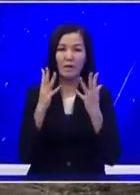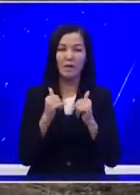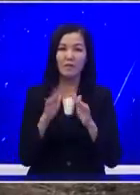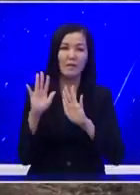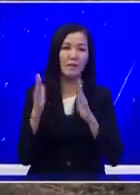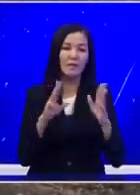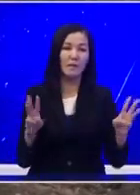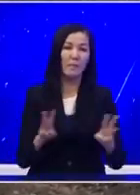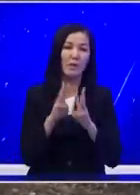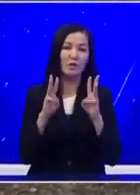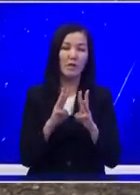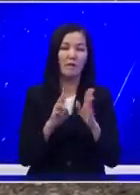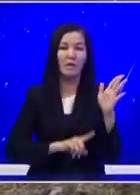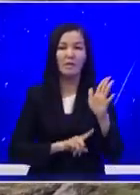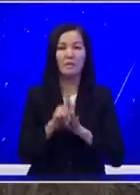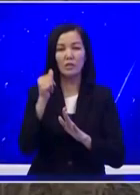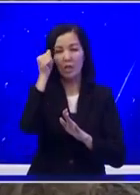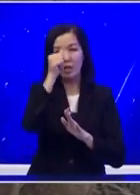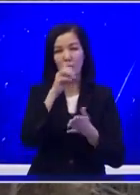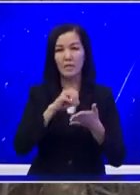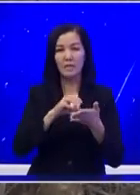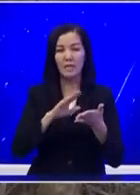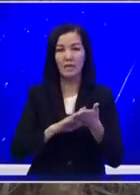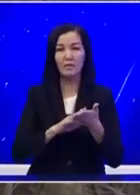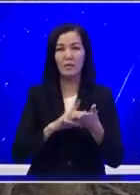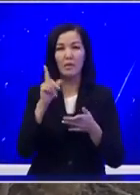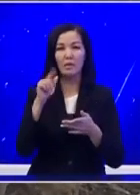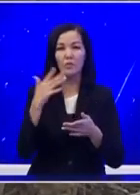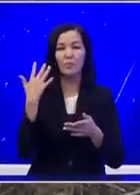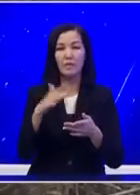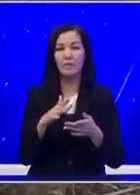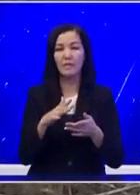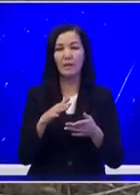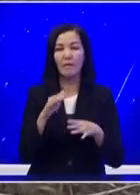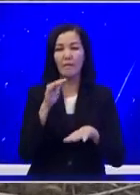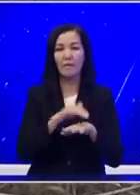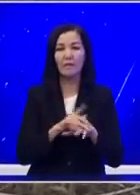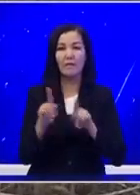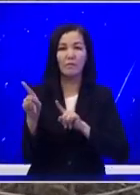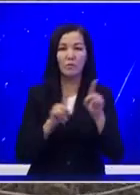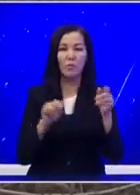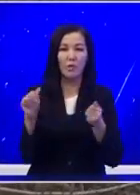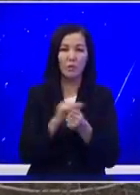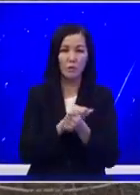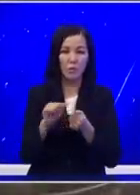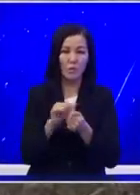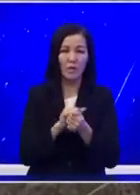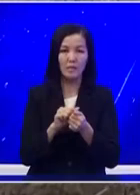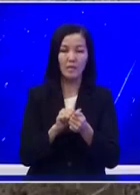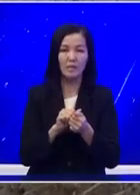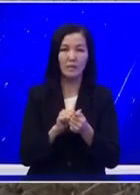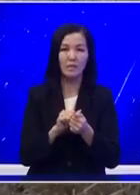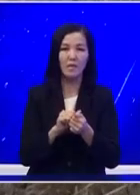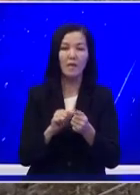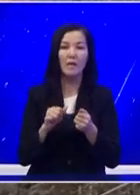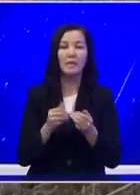лесных и степных пожаров. Начало года уже зарегистрировано свыше 500 фактов возгорания сухостоя. Немалая часть из них приходится на